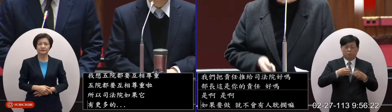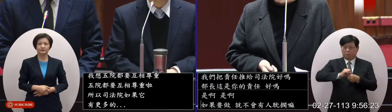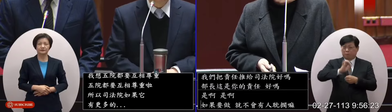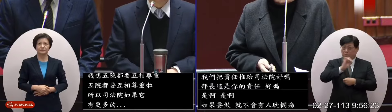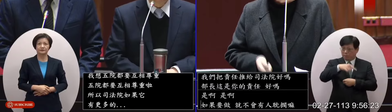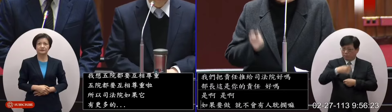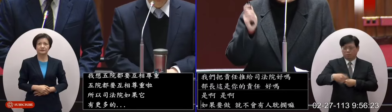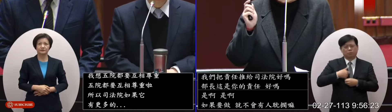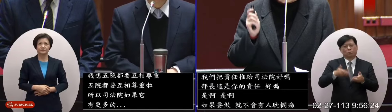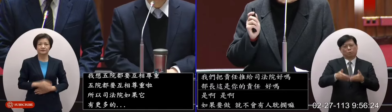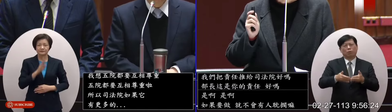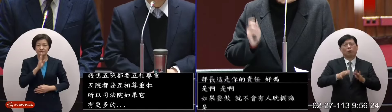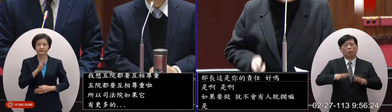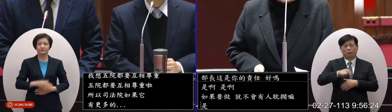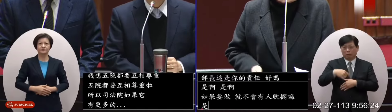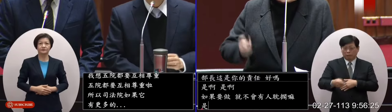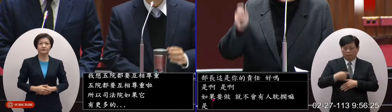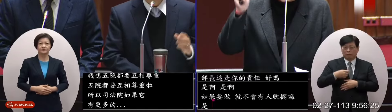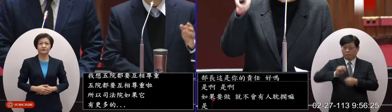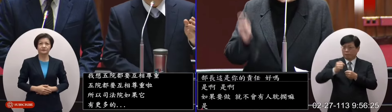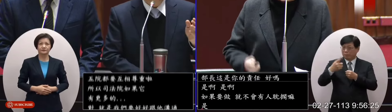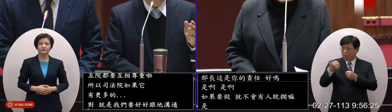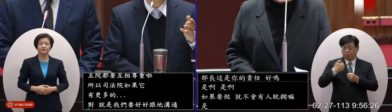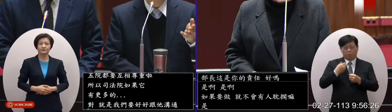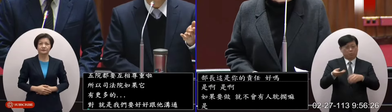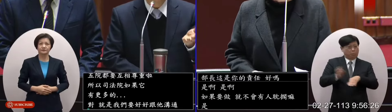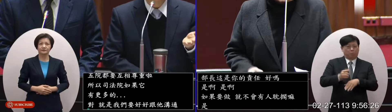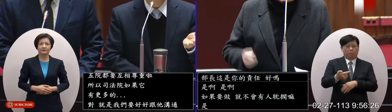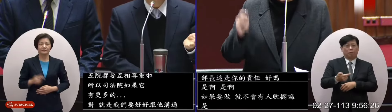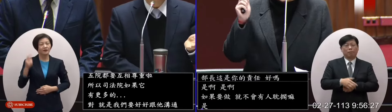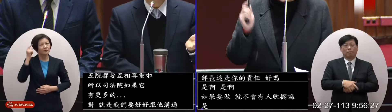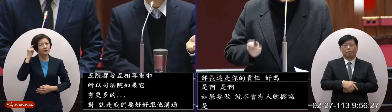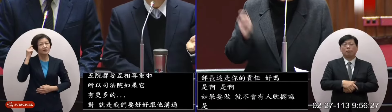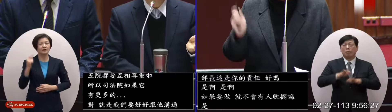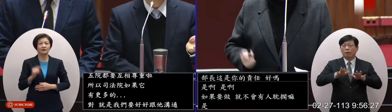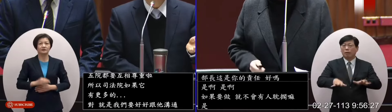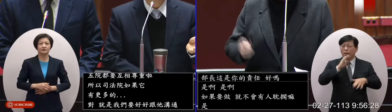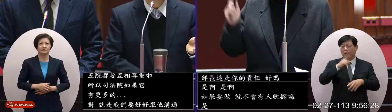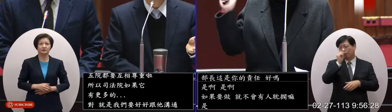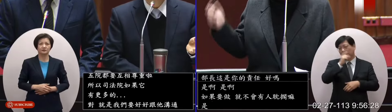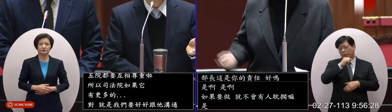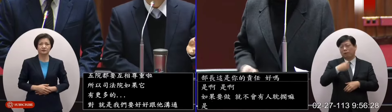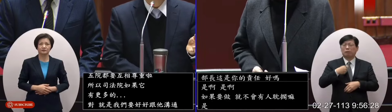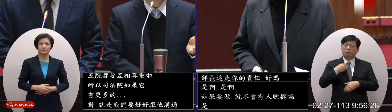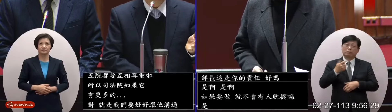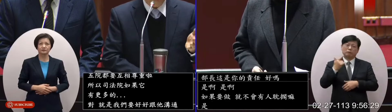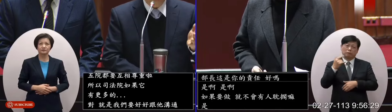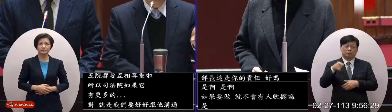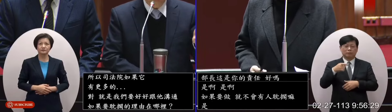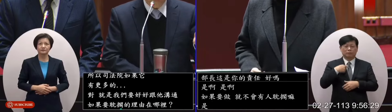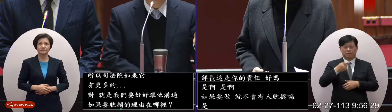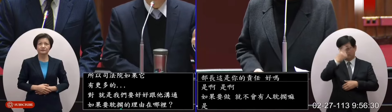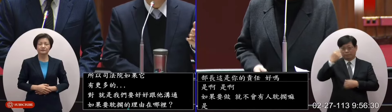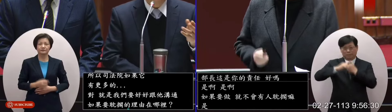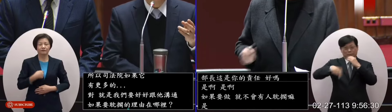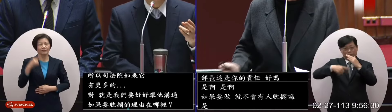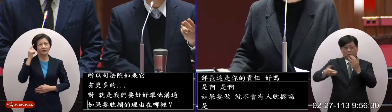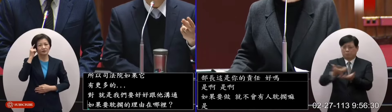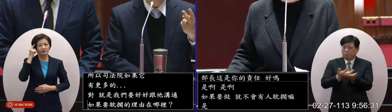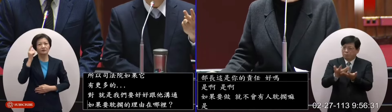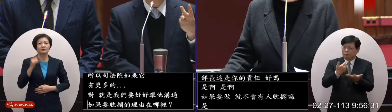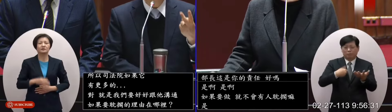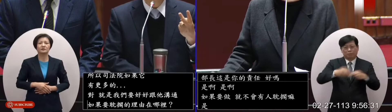是重要的。接下去你要再给150个，表示它非常的重要。但是我们现在还在说要通过跟司法院沟通，那